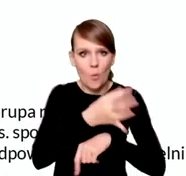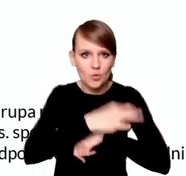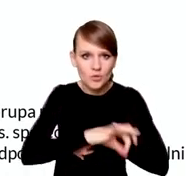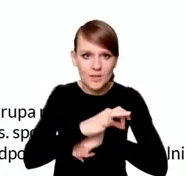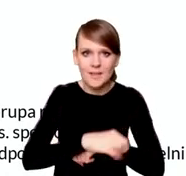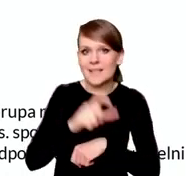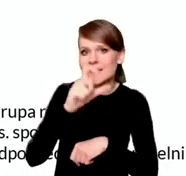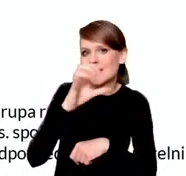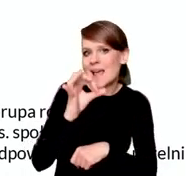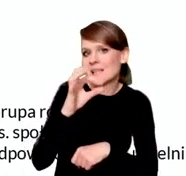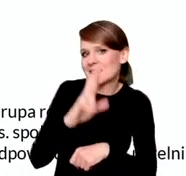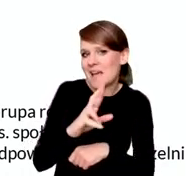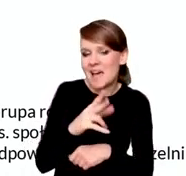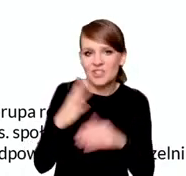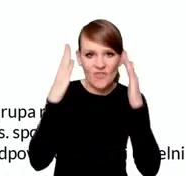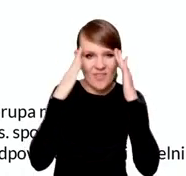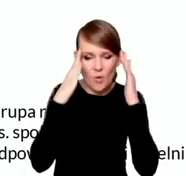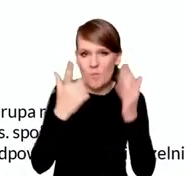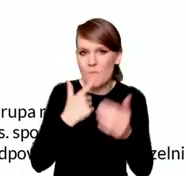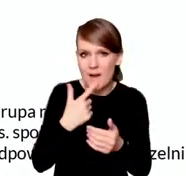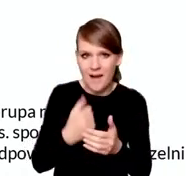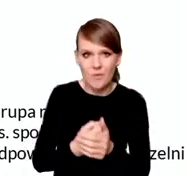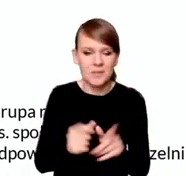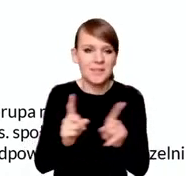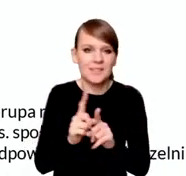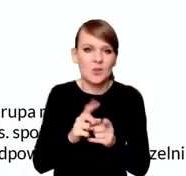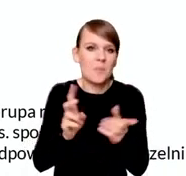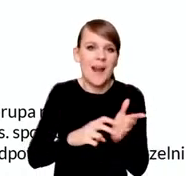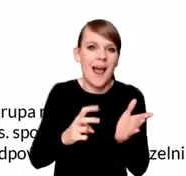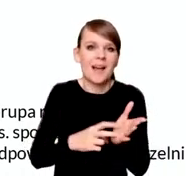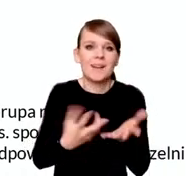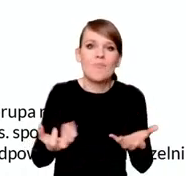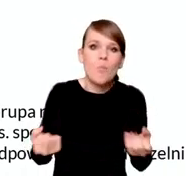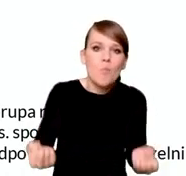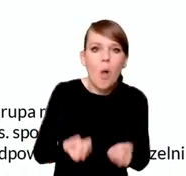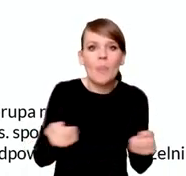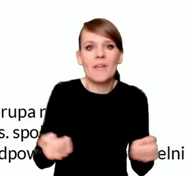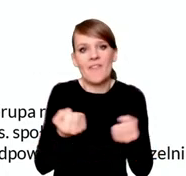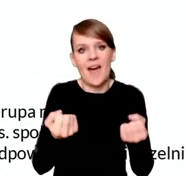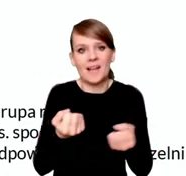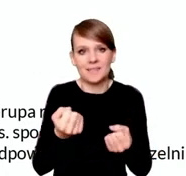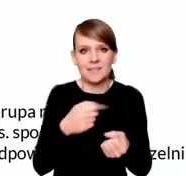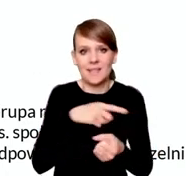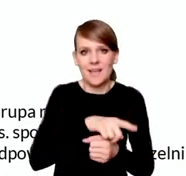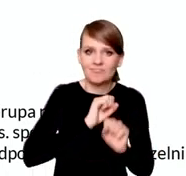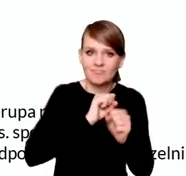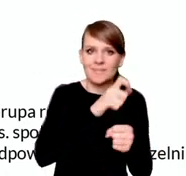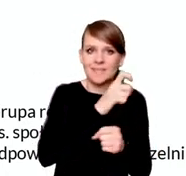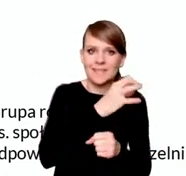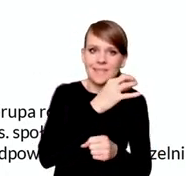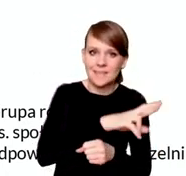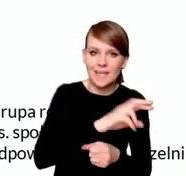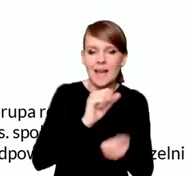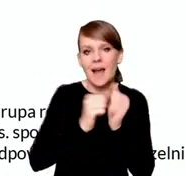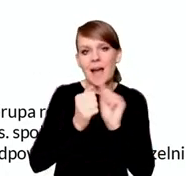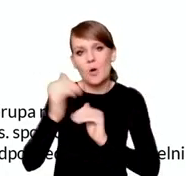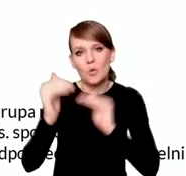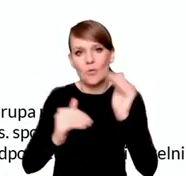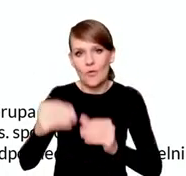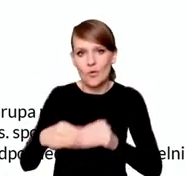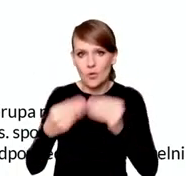CSR-u, brak motywacji do działań w inicjatywach dotyczących CSR-u czy zrównoważonego rozwoju,